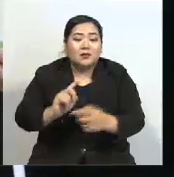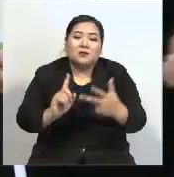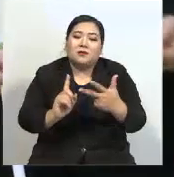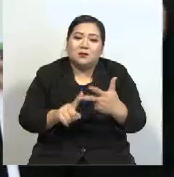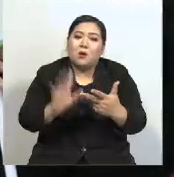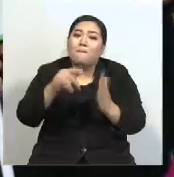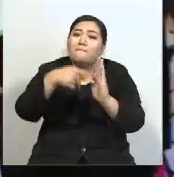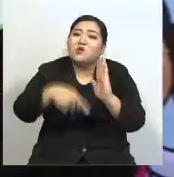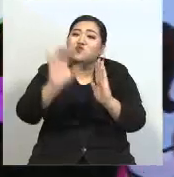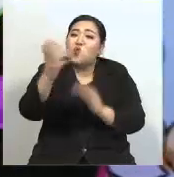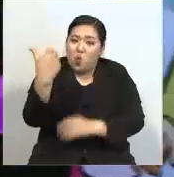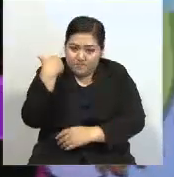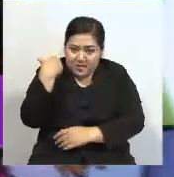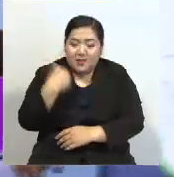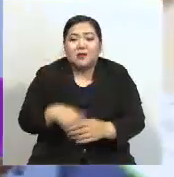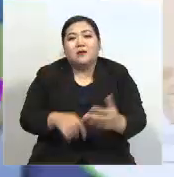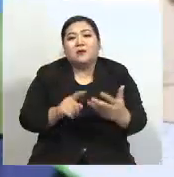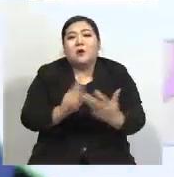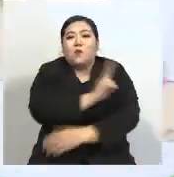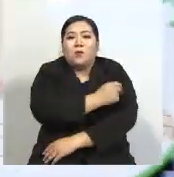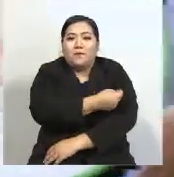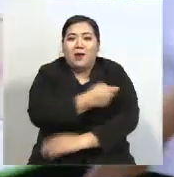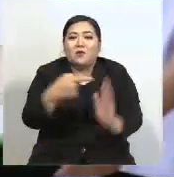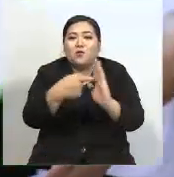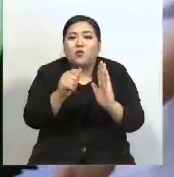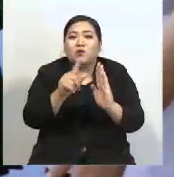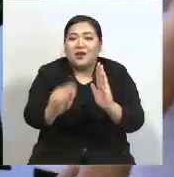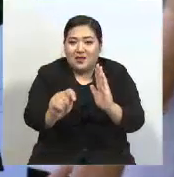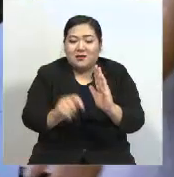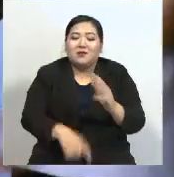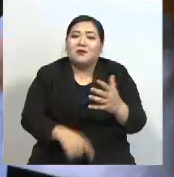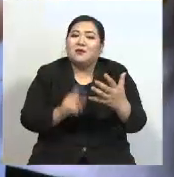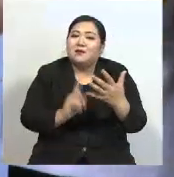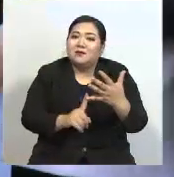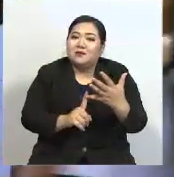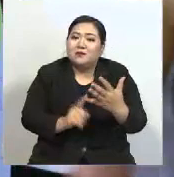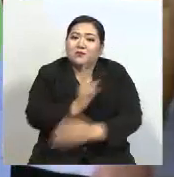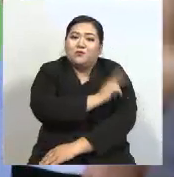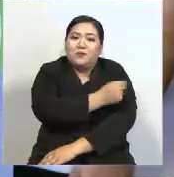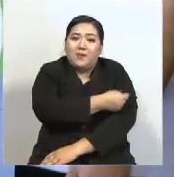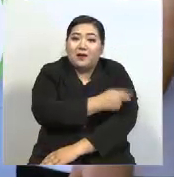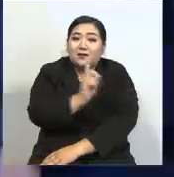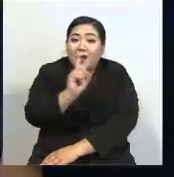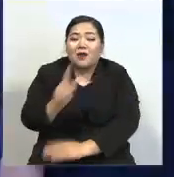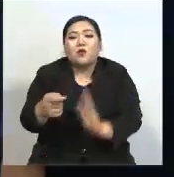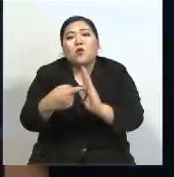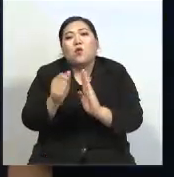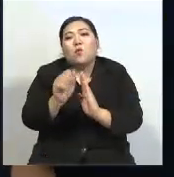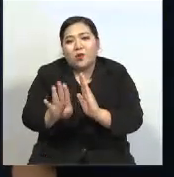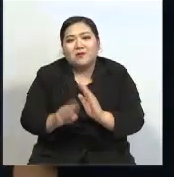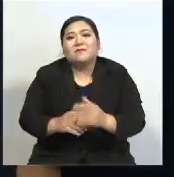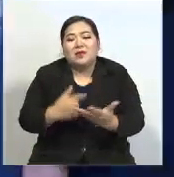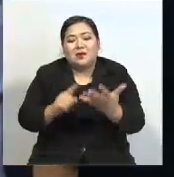ธชินราชจังหวัดพิษณุโลกโรงพยาบาลอุตรดิตถ์จังหวัดอุตรดิตถ์โรงพยาบาลสรรพสิทธิประสงค์จังหวัดอุบลราชธ